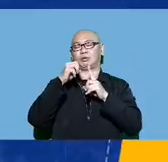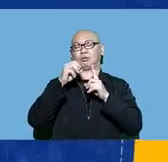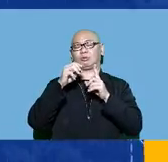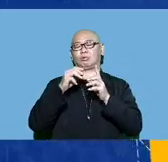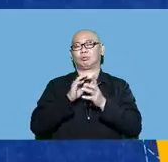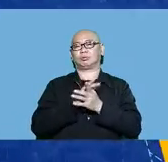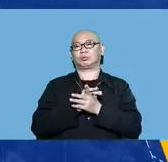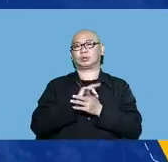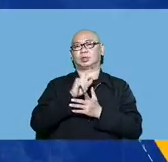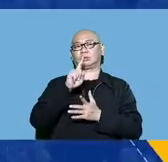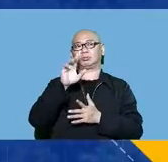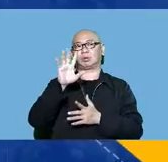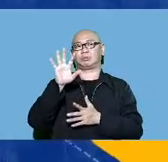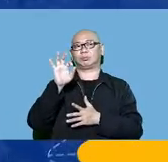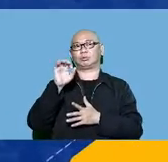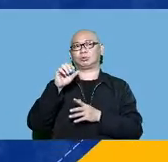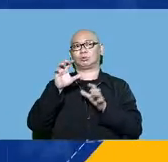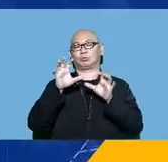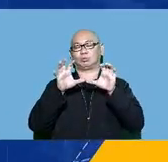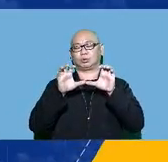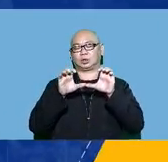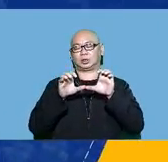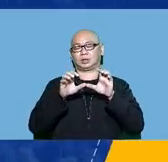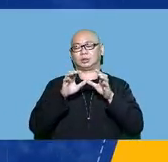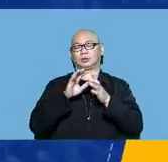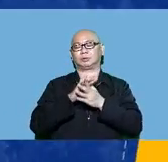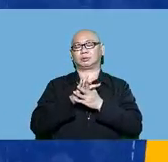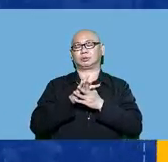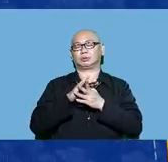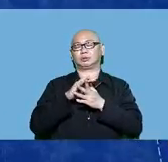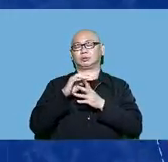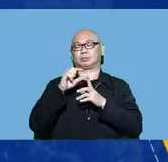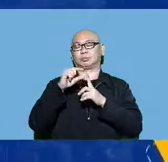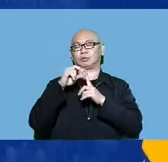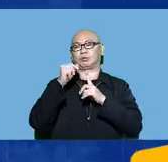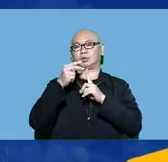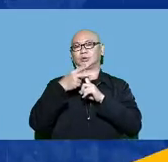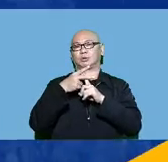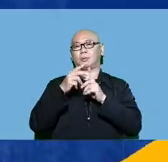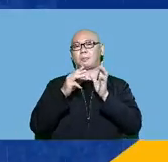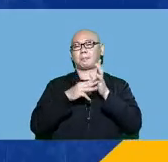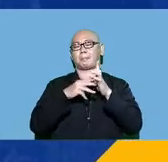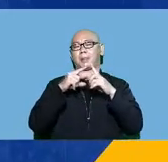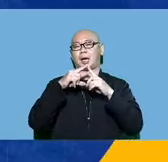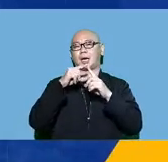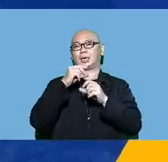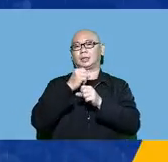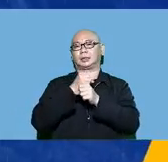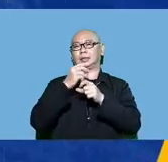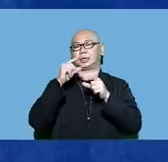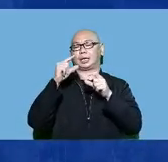profesor ke-150 UNES. Profesor Dr. Margaret Tarahyuningsih, MSc,